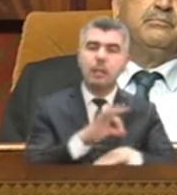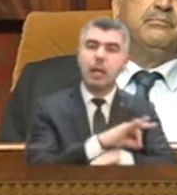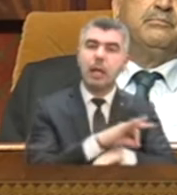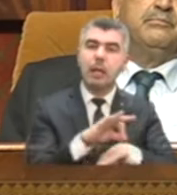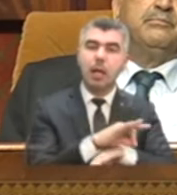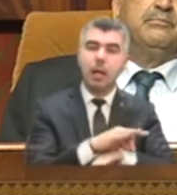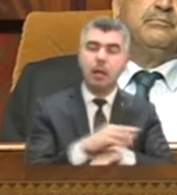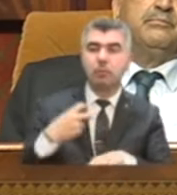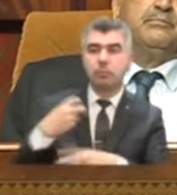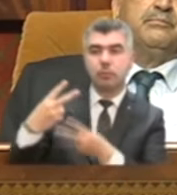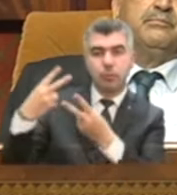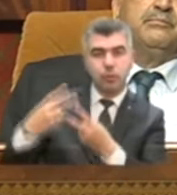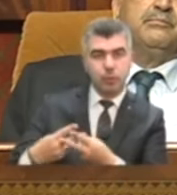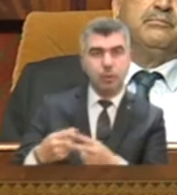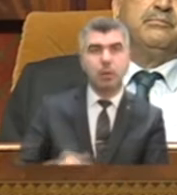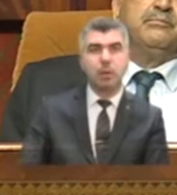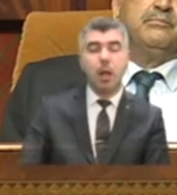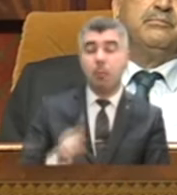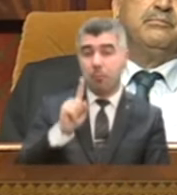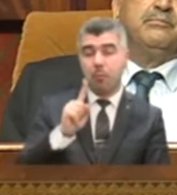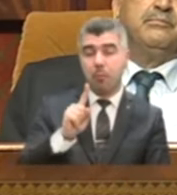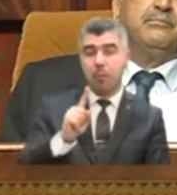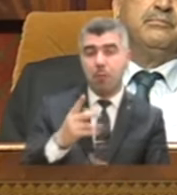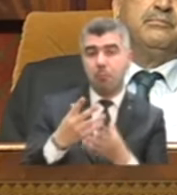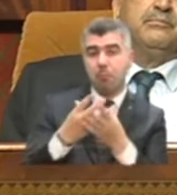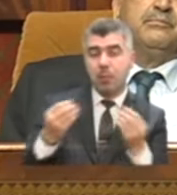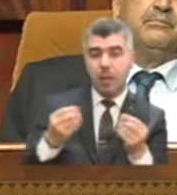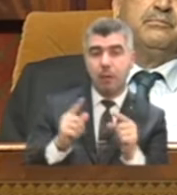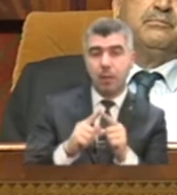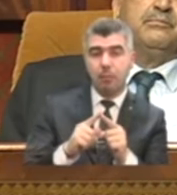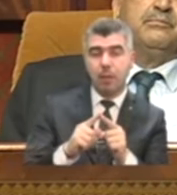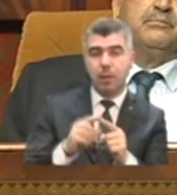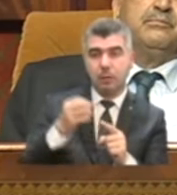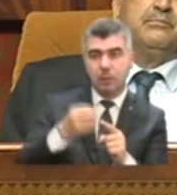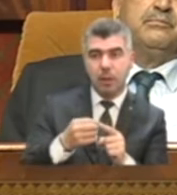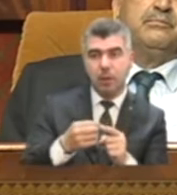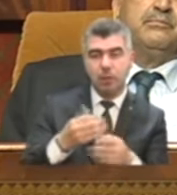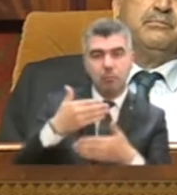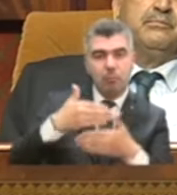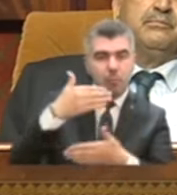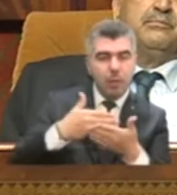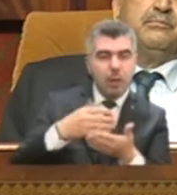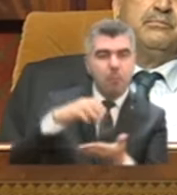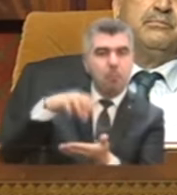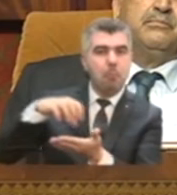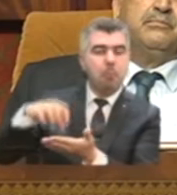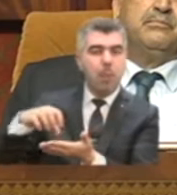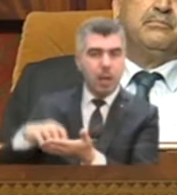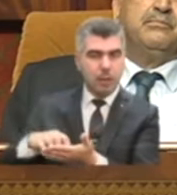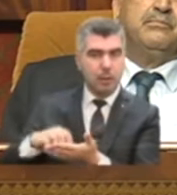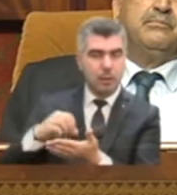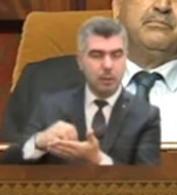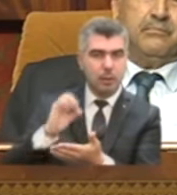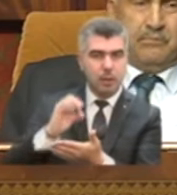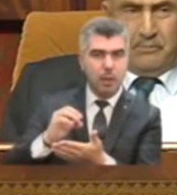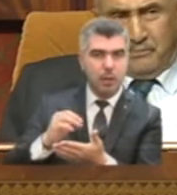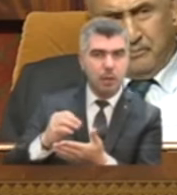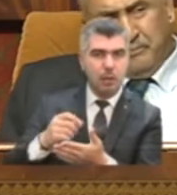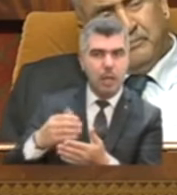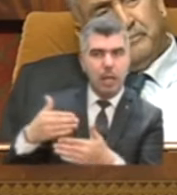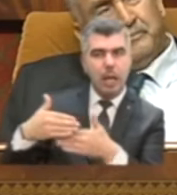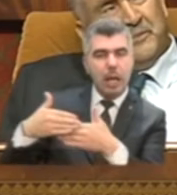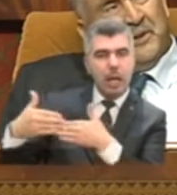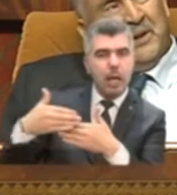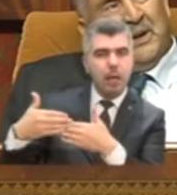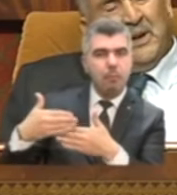المستثمرين، لكن للأسف فئة المستثمرين العقاريين الراغبين في الاستثمار بمناطق أو تجزئات محادية